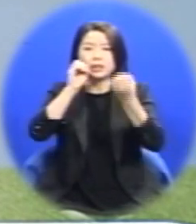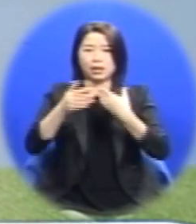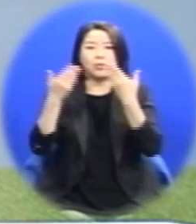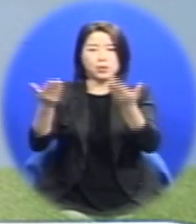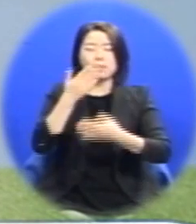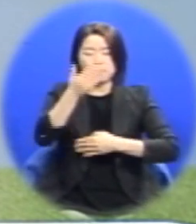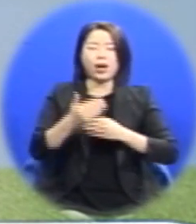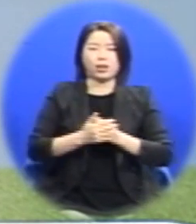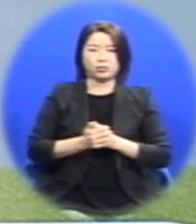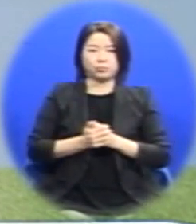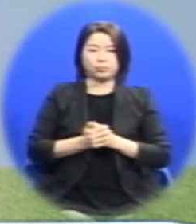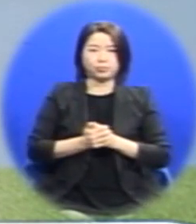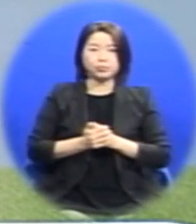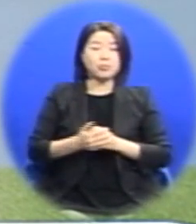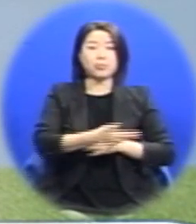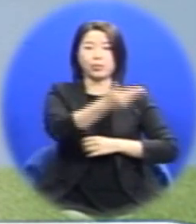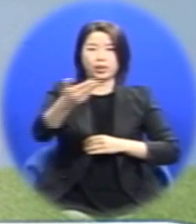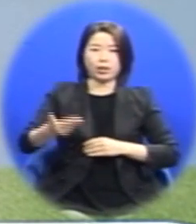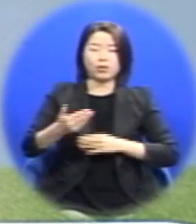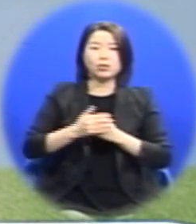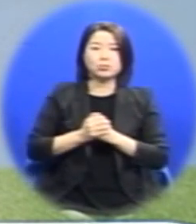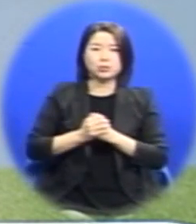것입니다. 여러분,